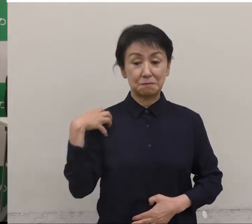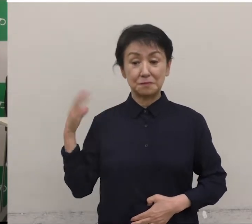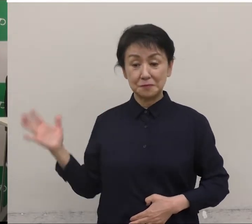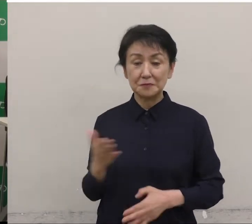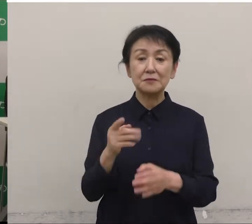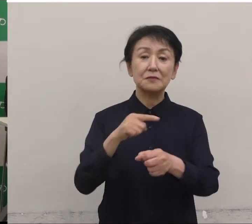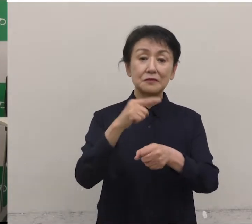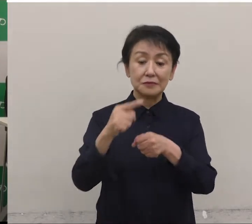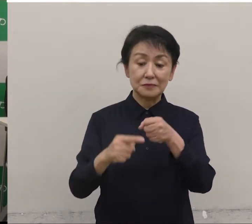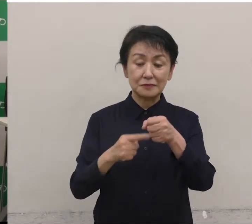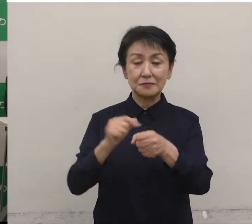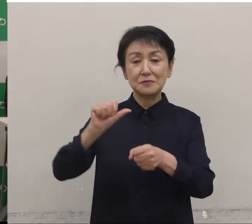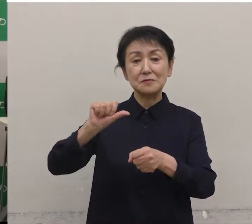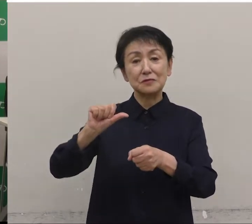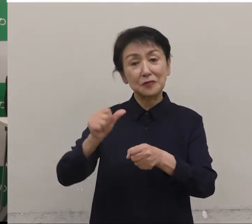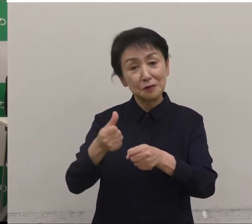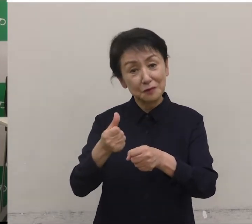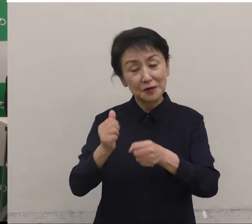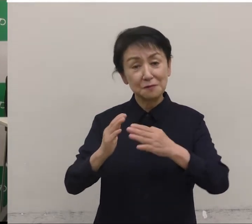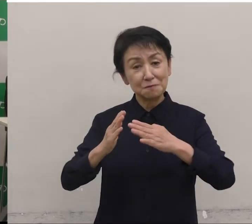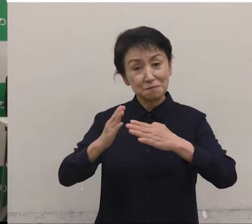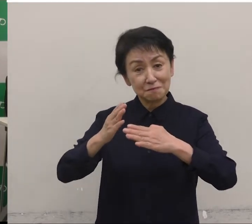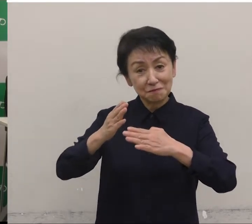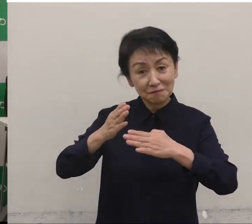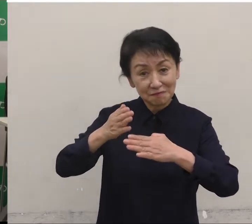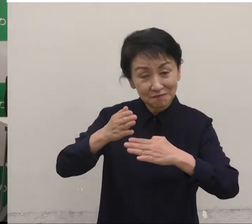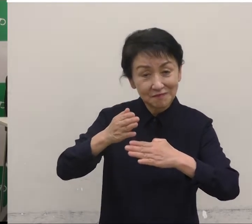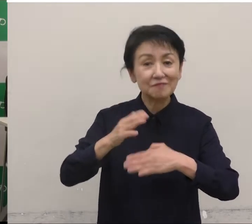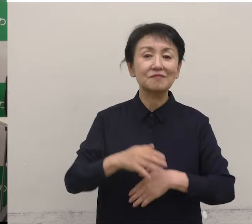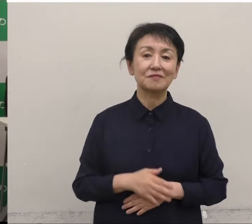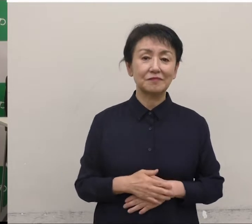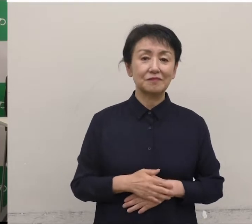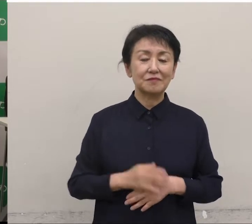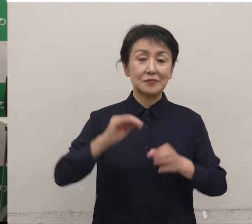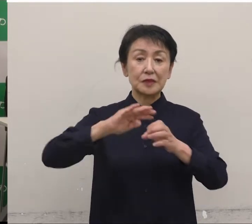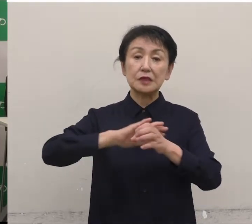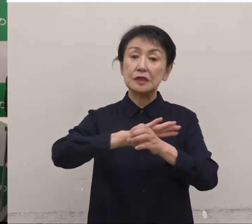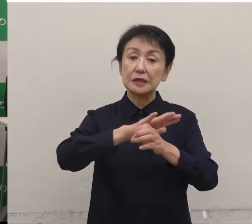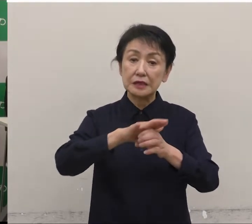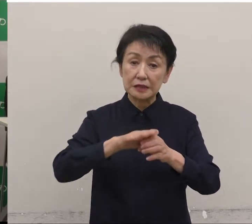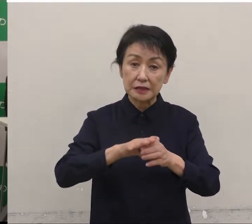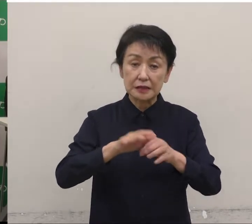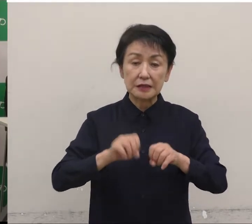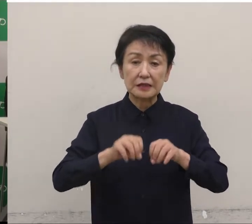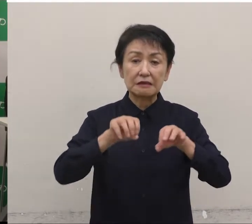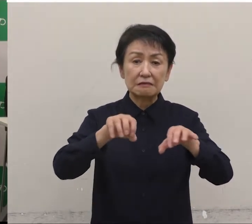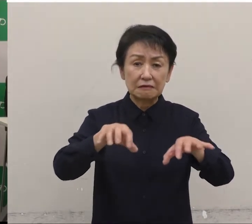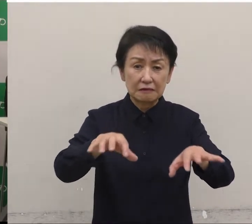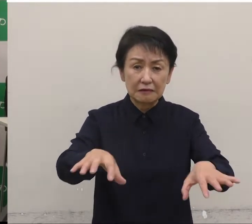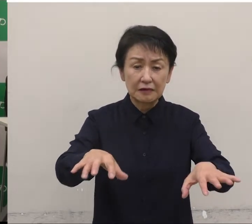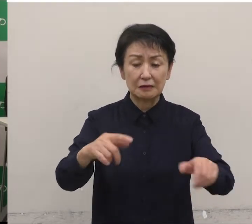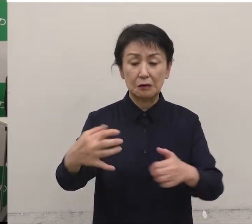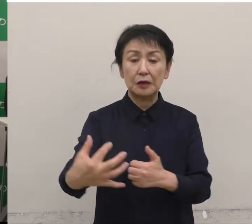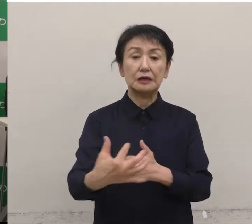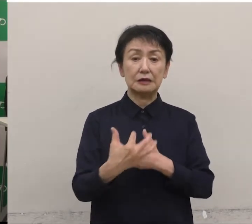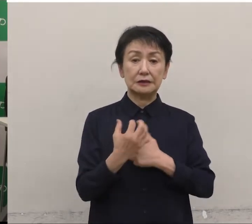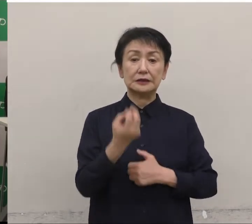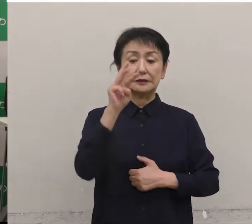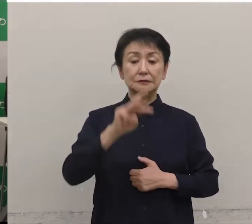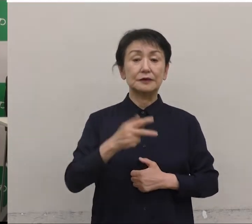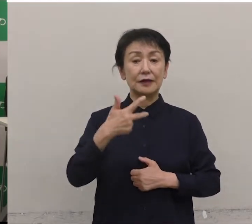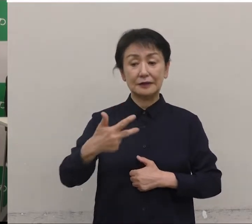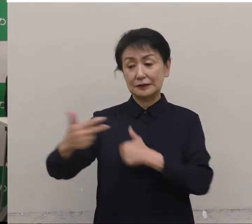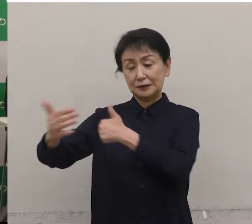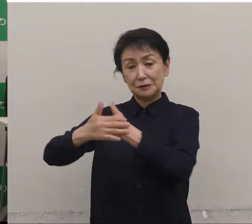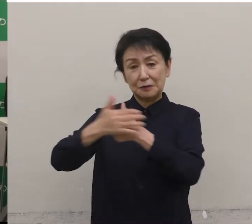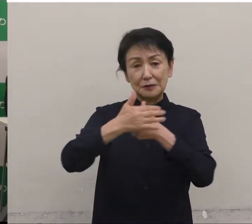月が経とうとしております。新型コロナウイルス感染症の影響で菊川市を応援してくださっている皆